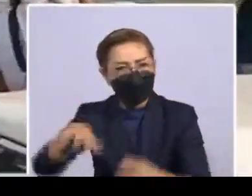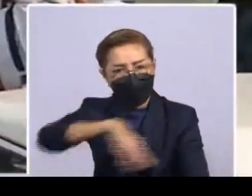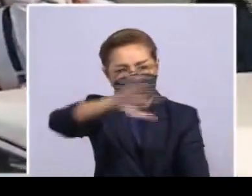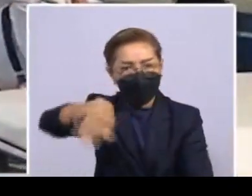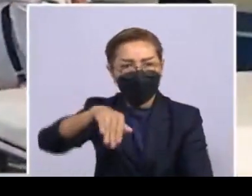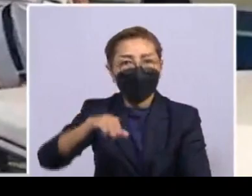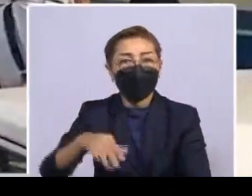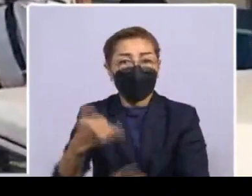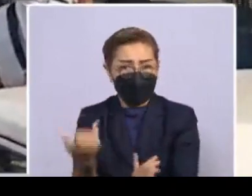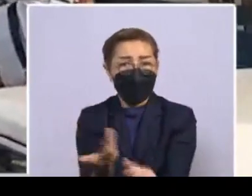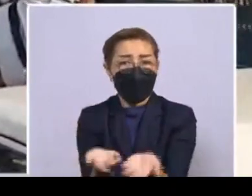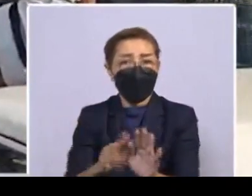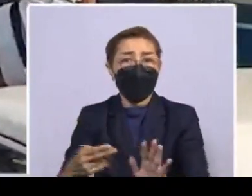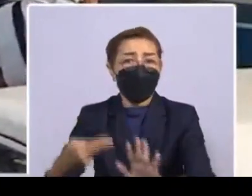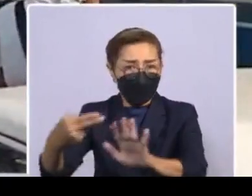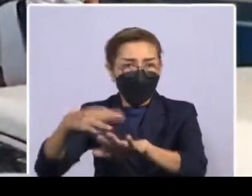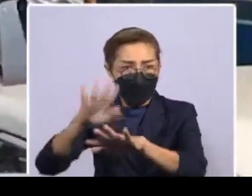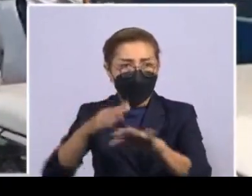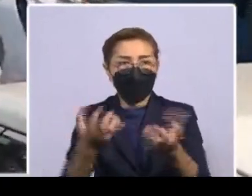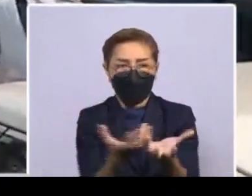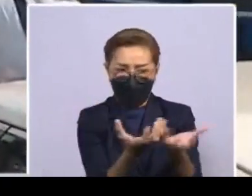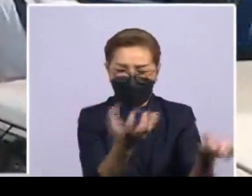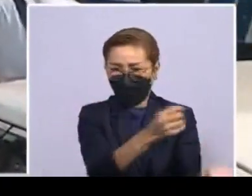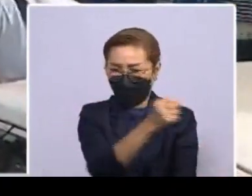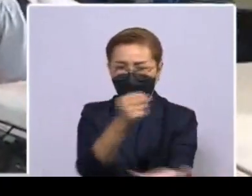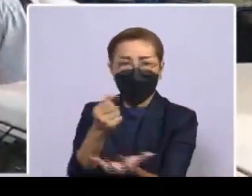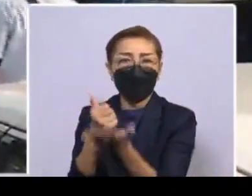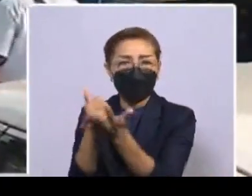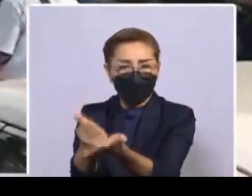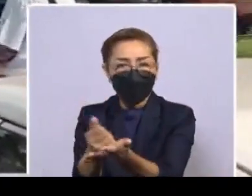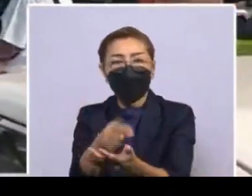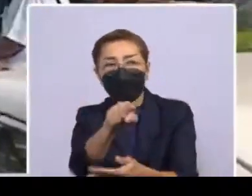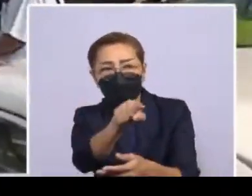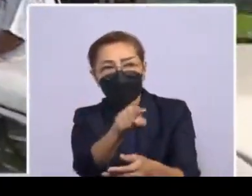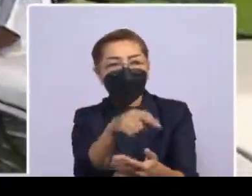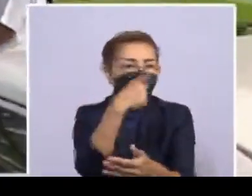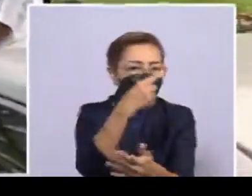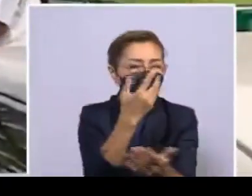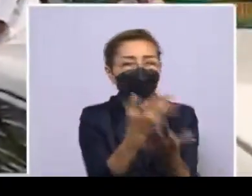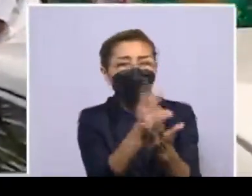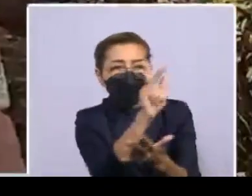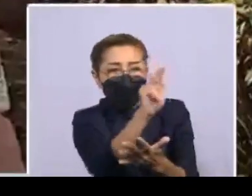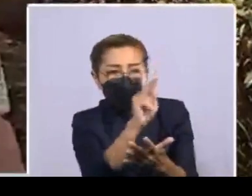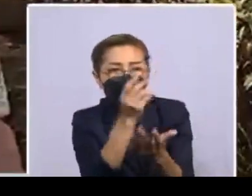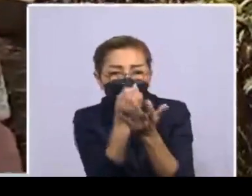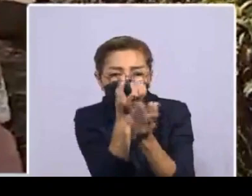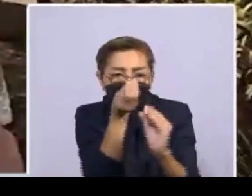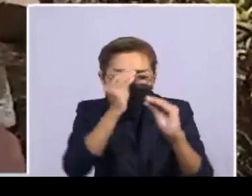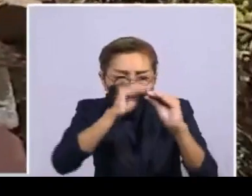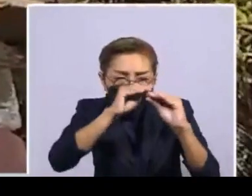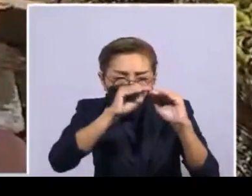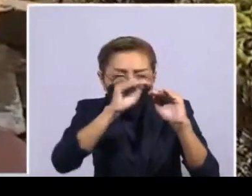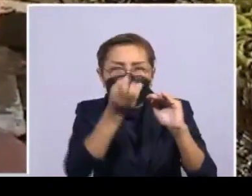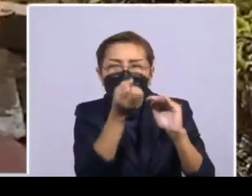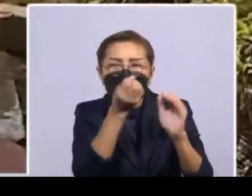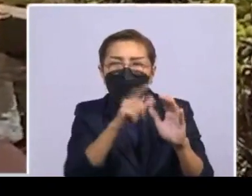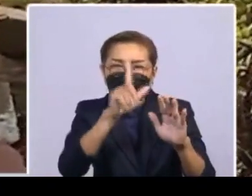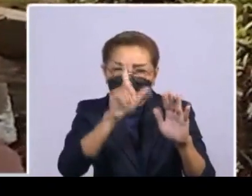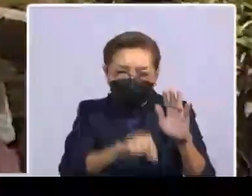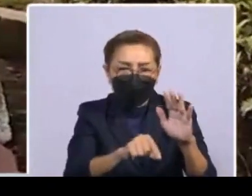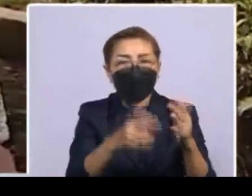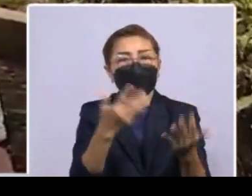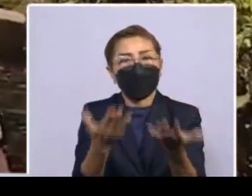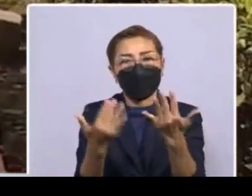มากกว่า 500ครัวรวมทั้งแหล่งเงินกู้ดอกเบี้ยต่ำนะฮะลดการใช้พลังงานไฟฟ้าในจุบันที่ใช้พนักงาน